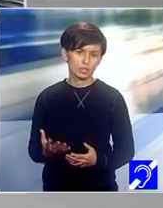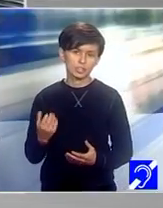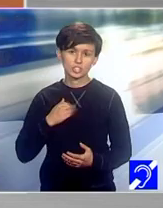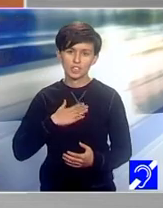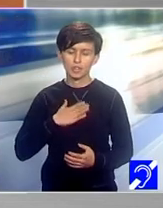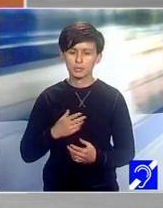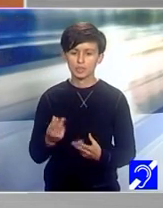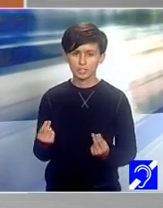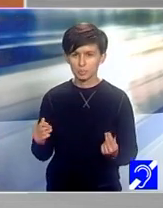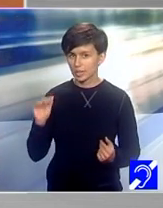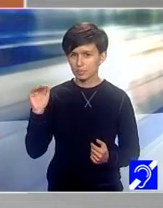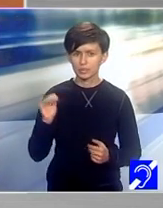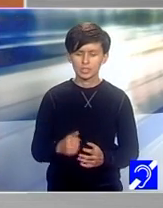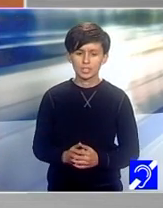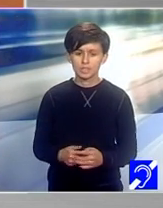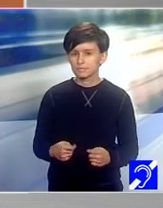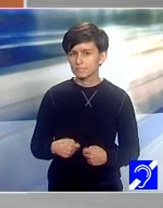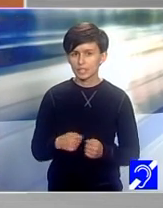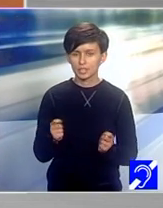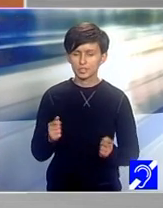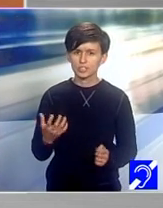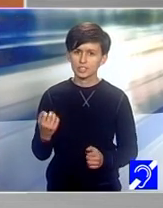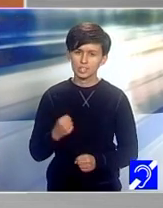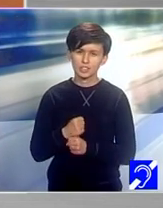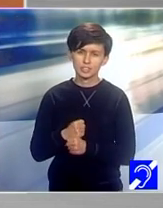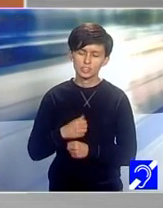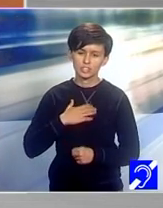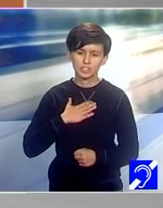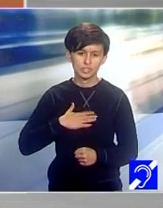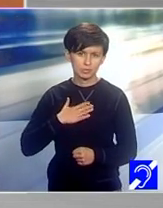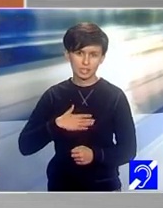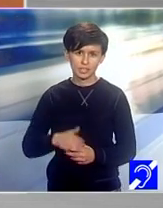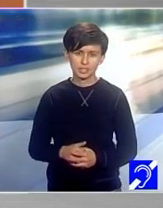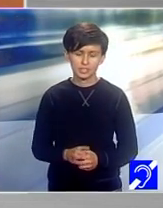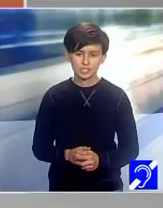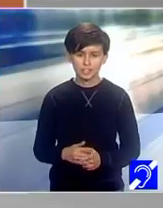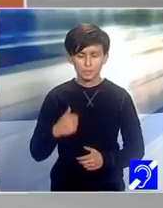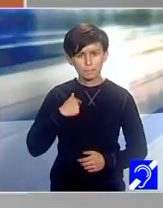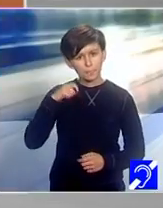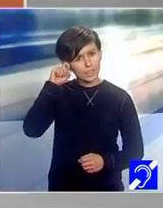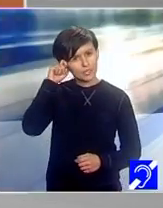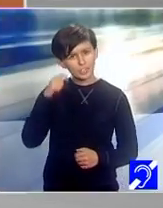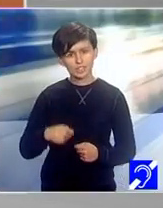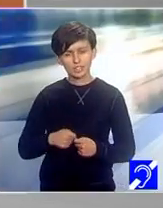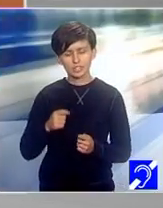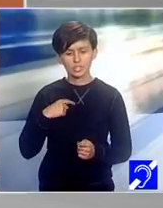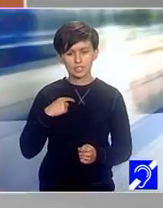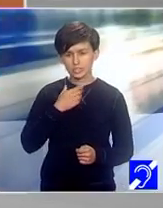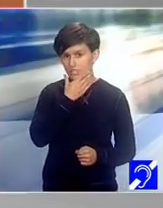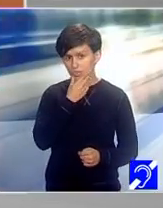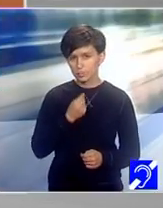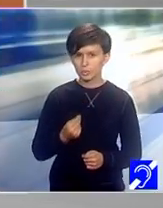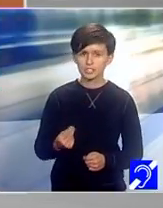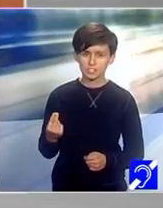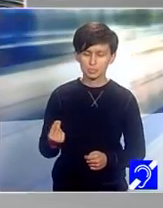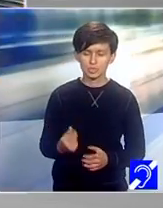combinație. Bluză, cămașă, toate. Toate. Ce facem așa, eu cred că toate sunt frumoase și bune.